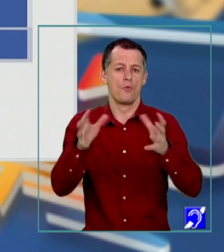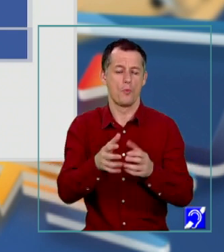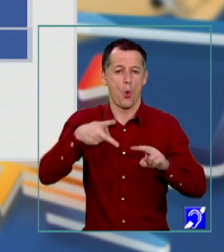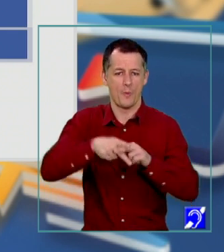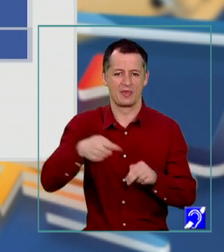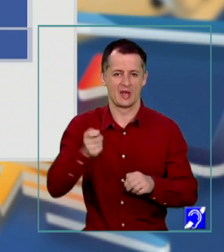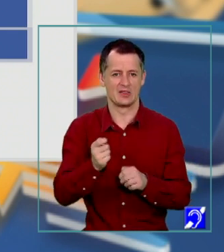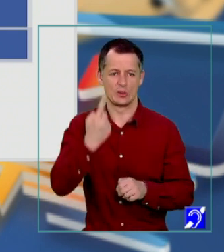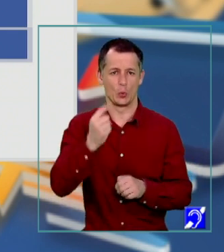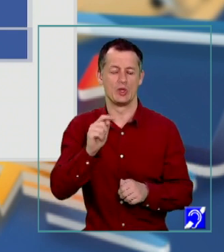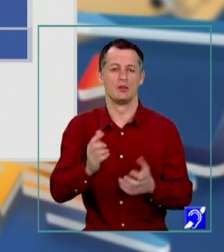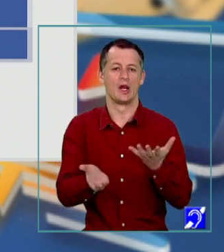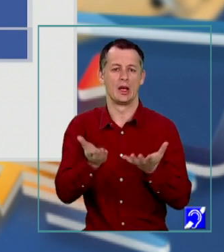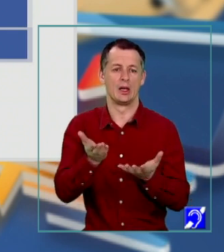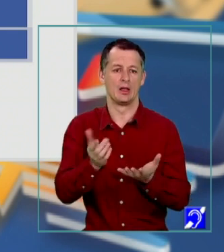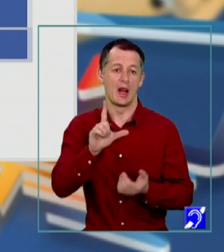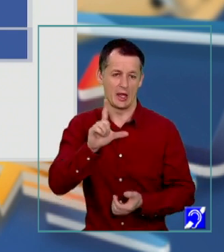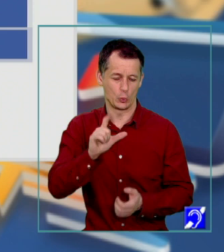litru.